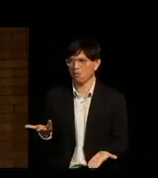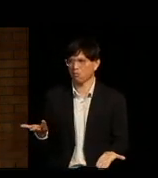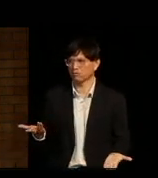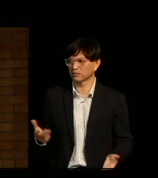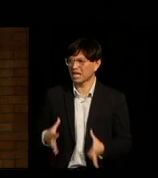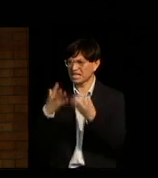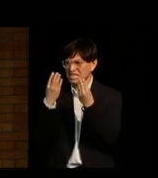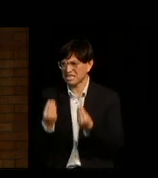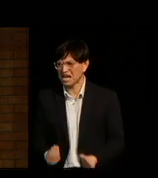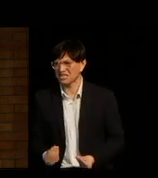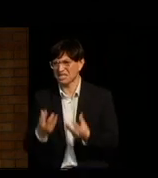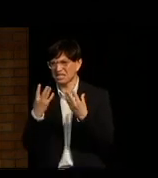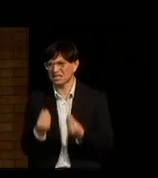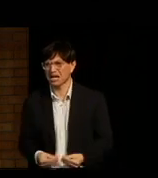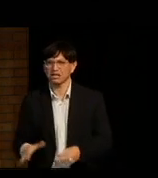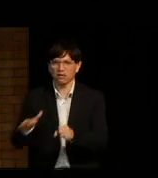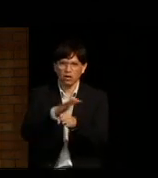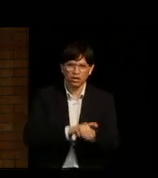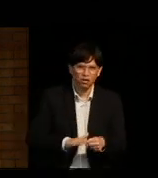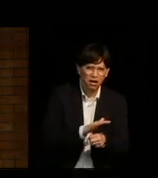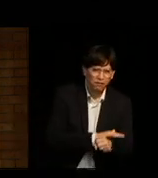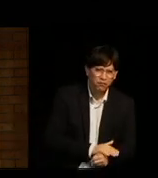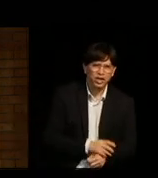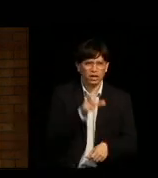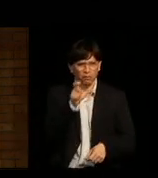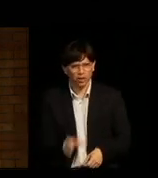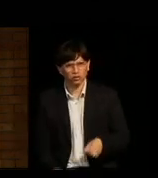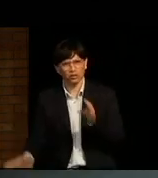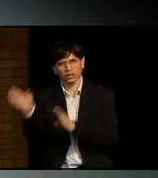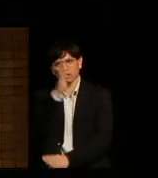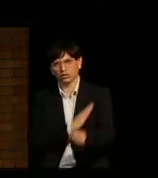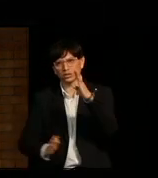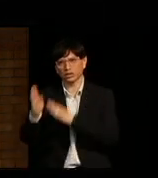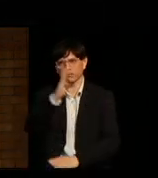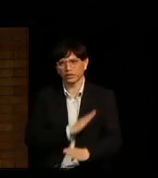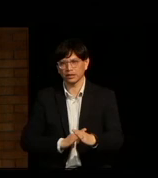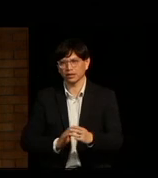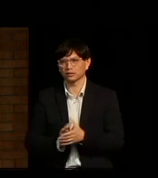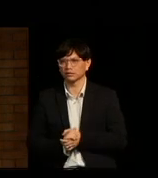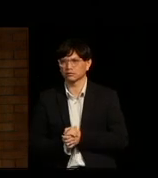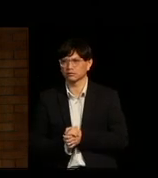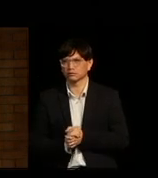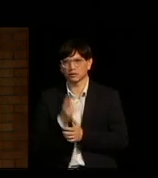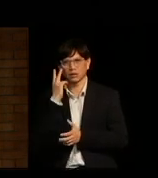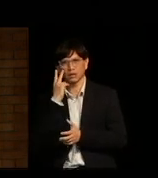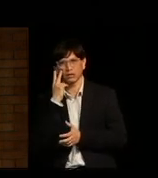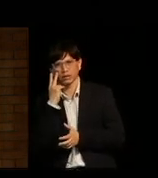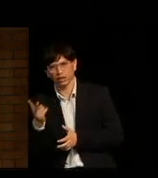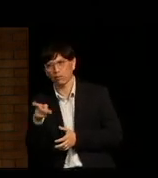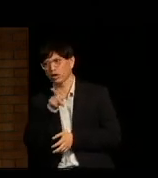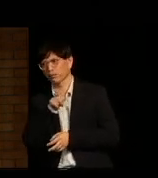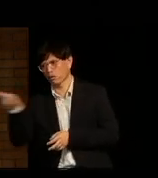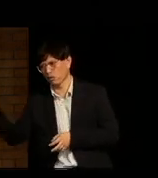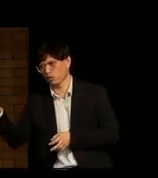tante volte a che fare con le famiglie con persone con disabilità ehm e vediamo come per loro